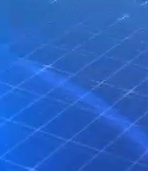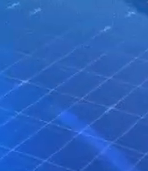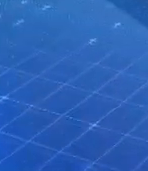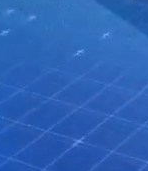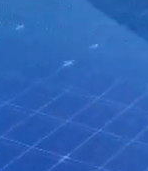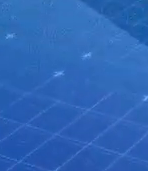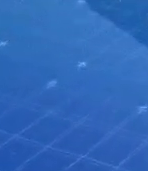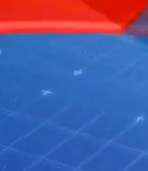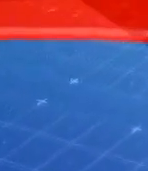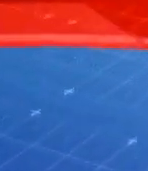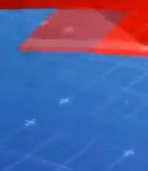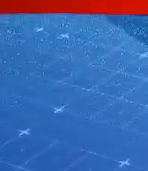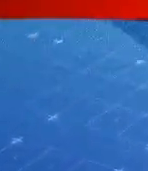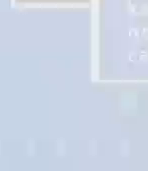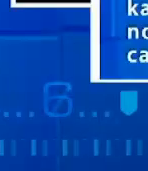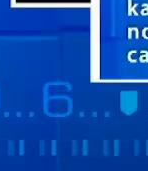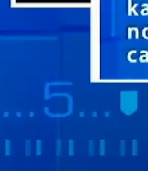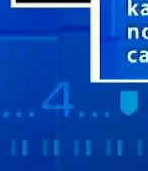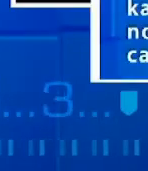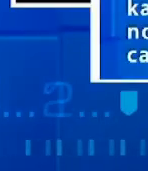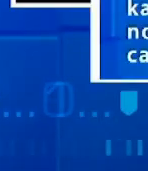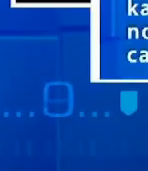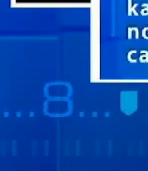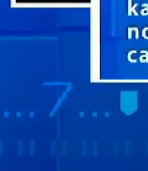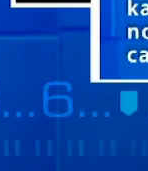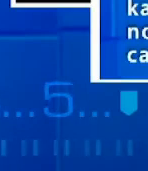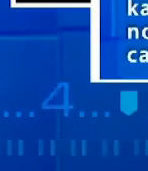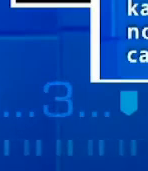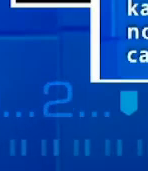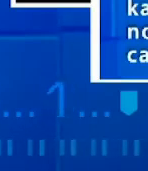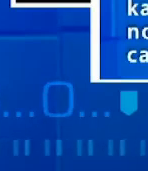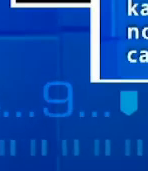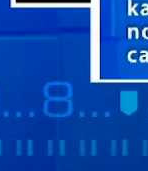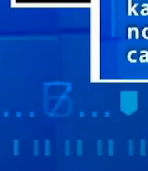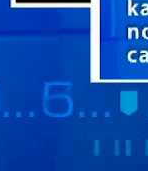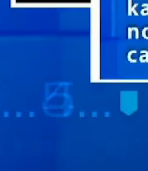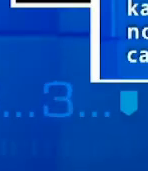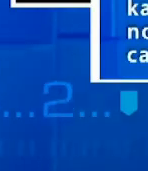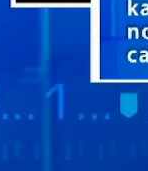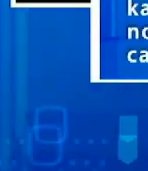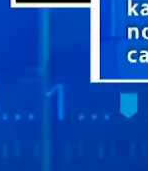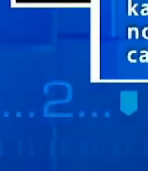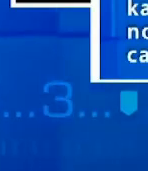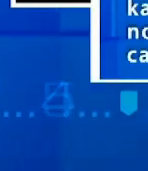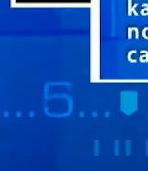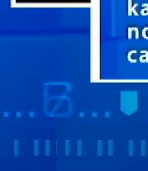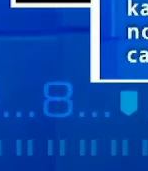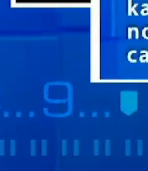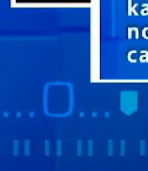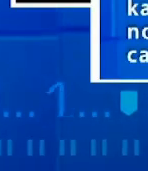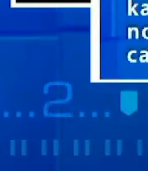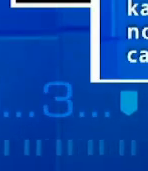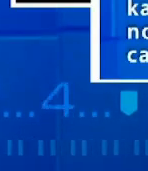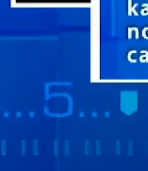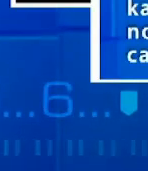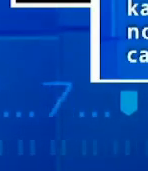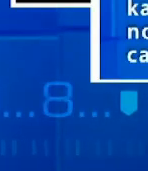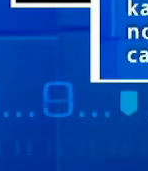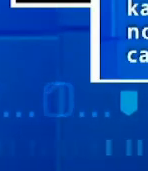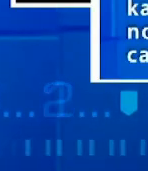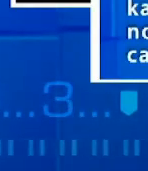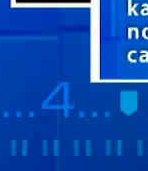Are the nominees for Outstanding Lead Actress in a Drama Series. MJ Rodriguez, Pose. You know what I want to